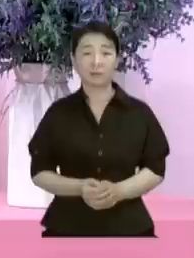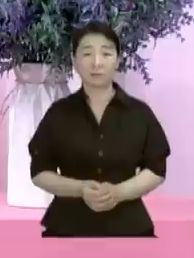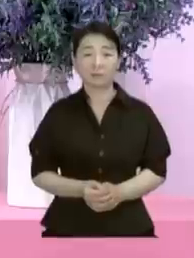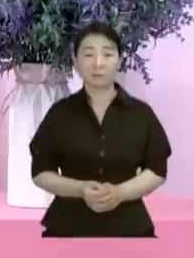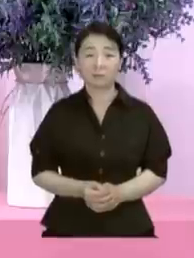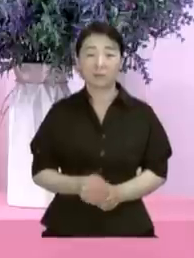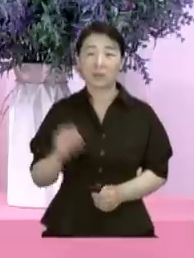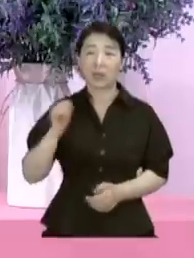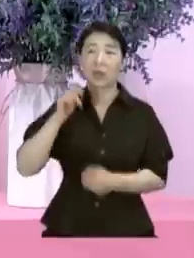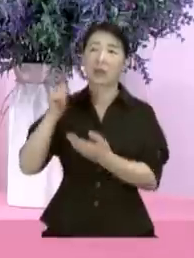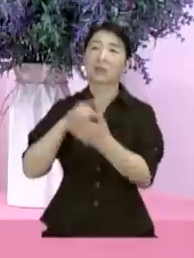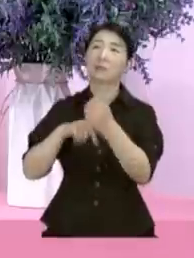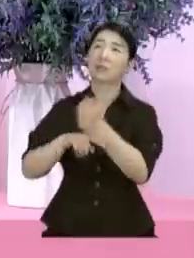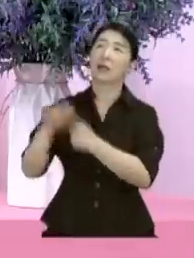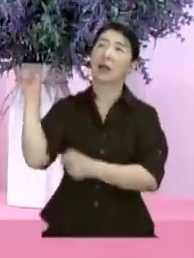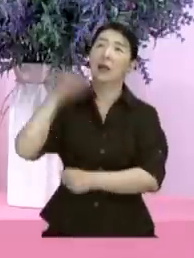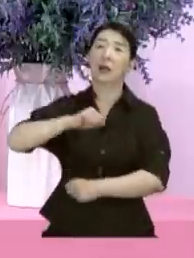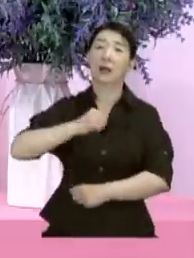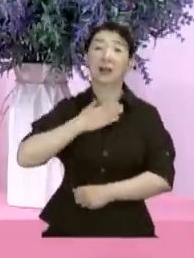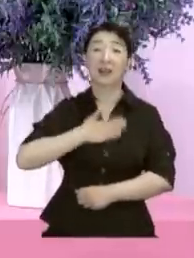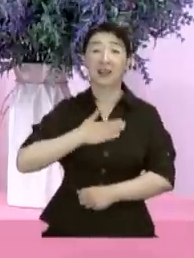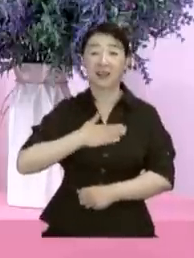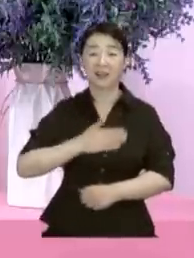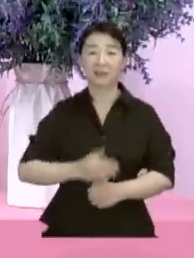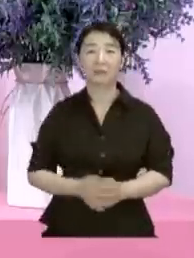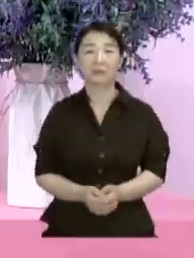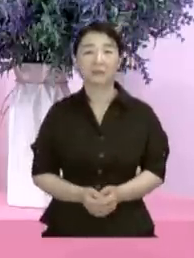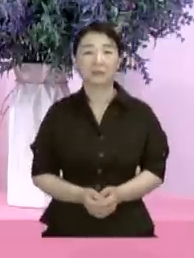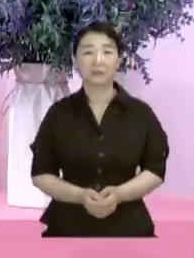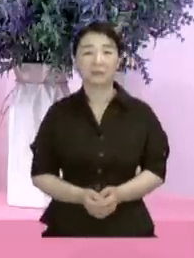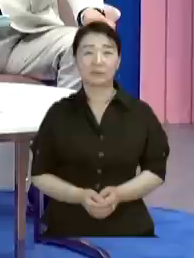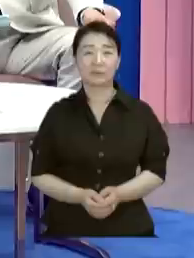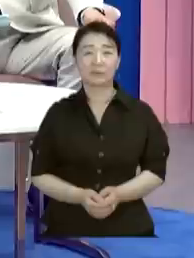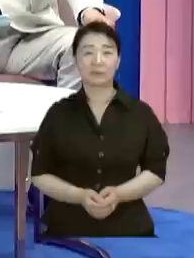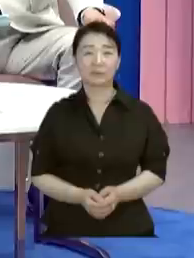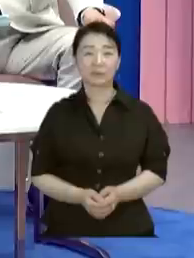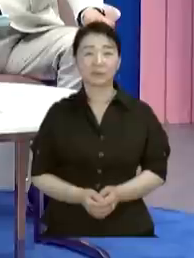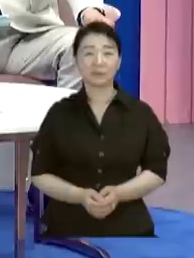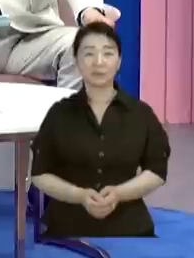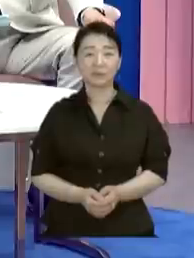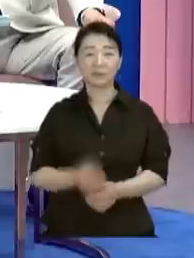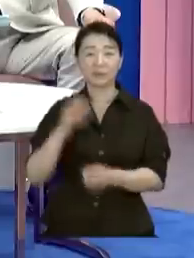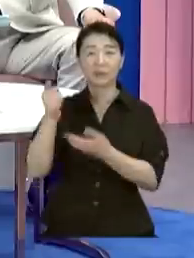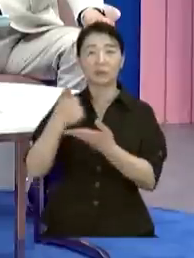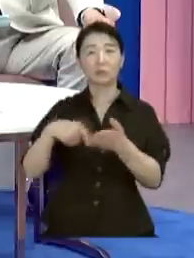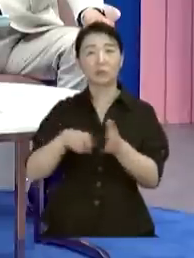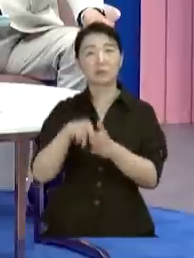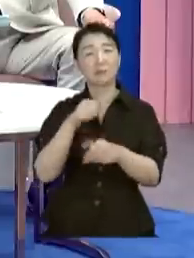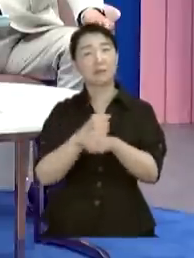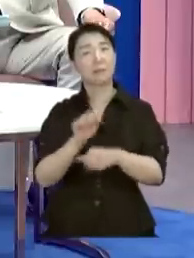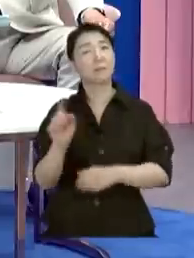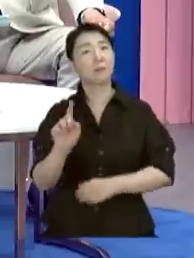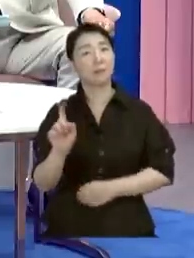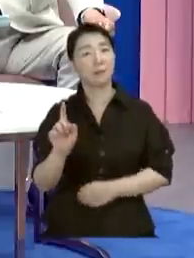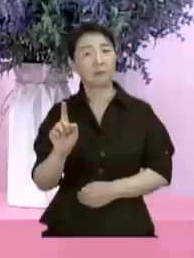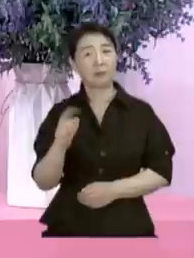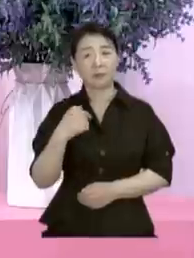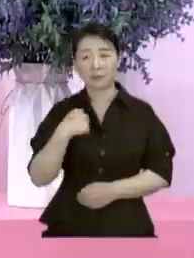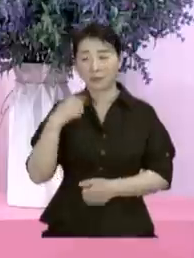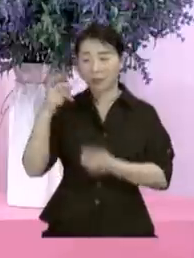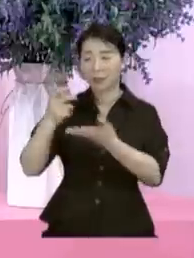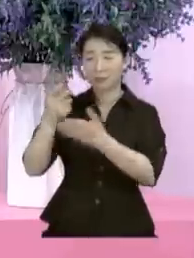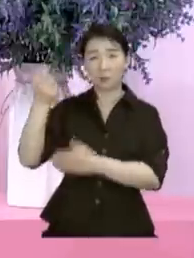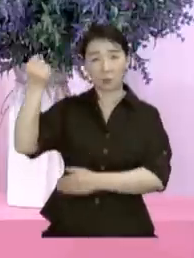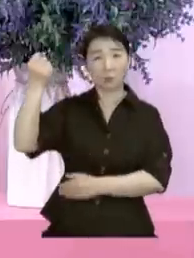선교하라. 선교가 하나님의 뜻이구나. 그렇게 생각이 들고 그러면 내가 하나님을 위해서 무엇을 할 수 있을까?